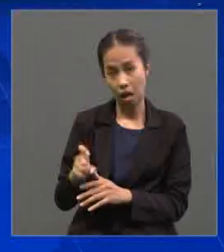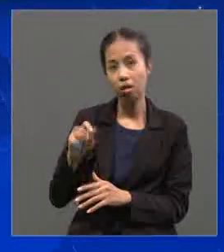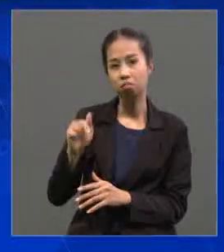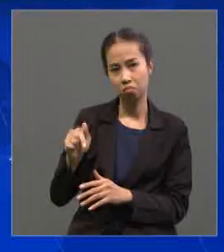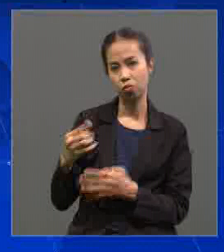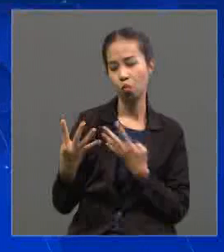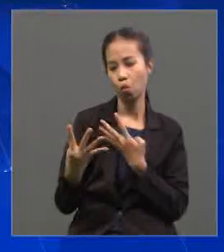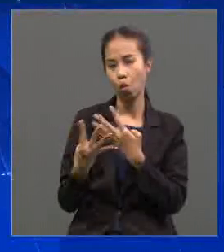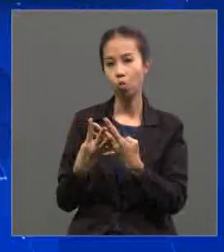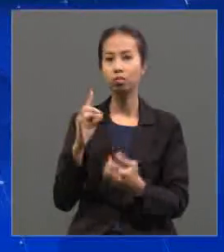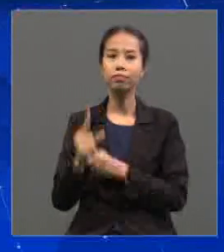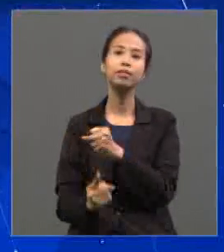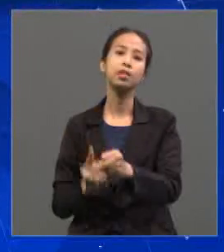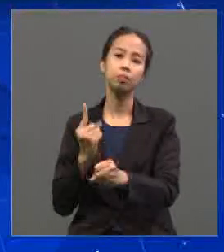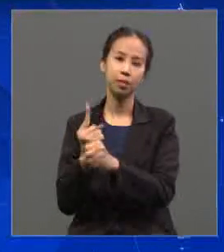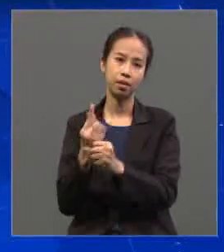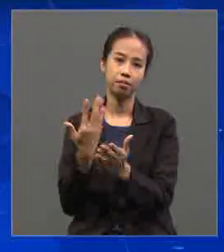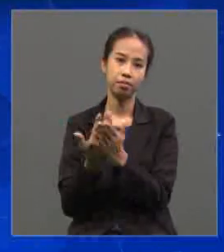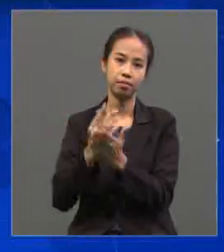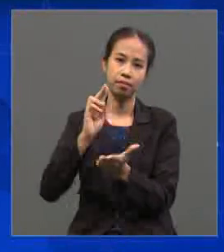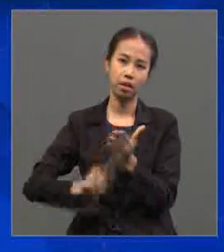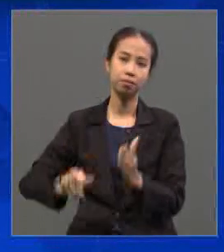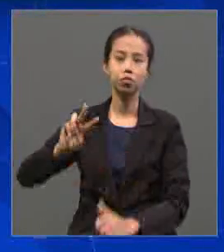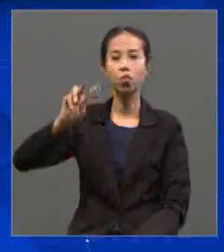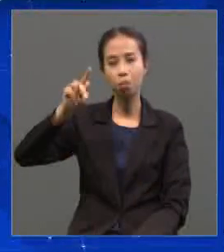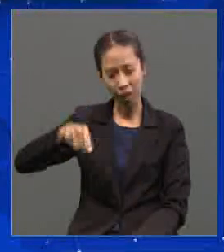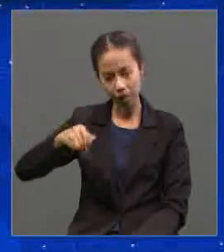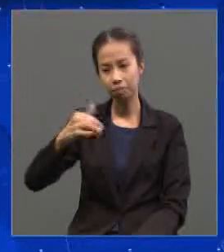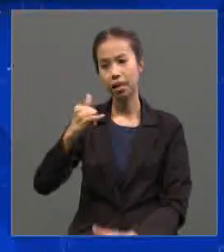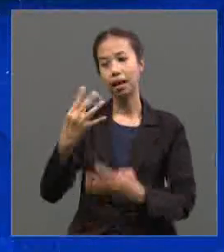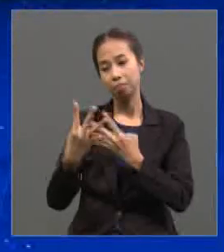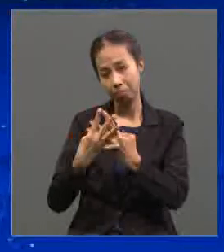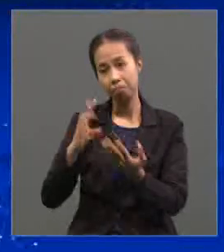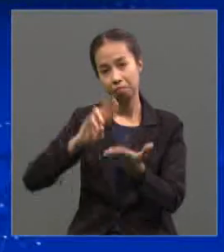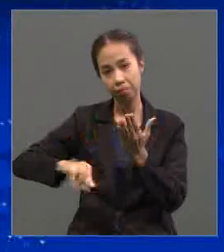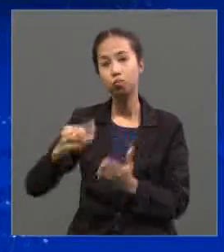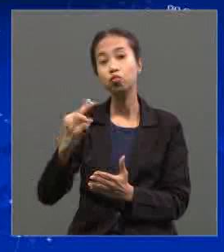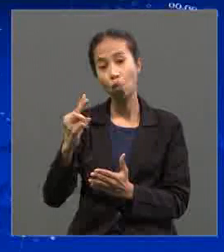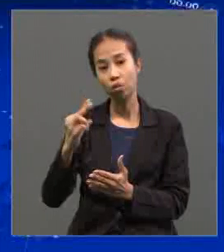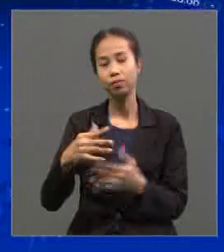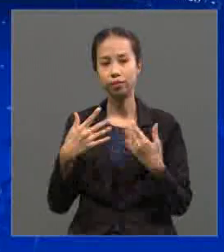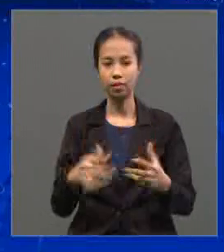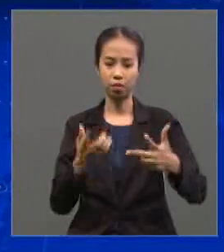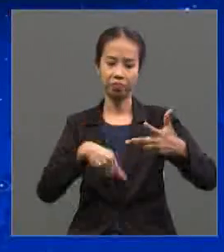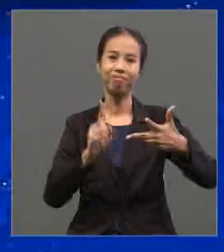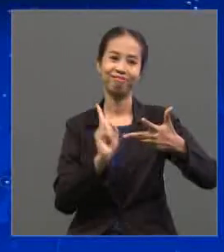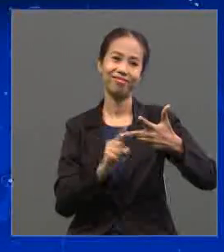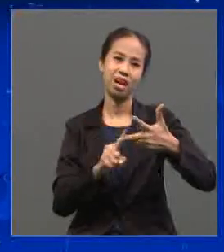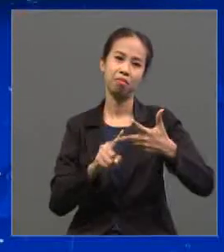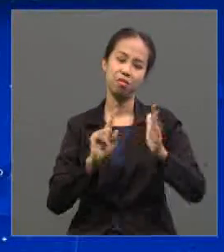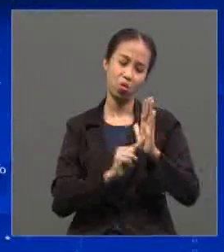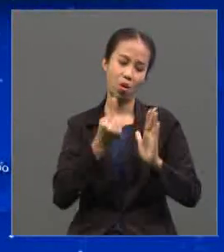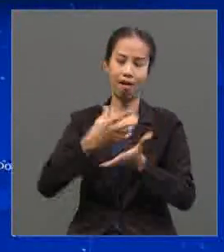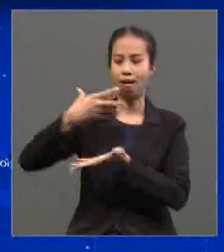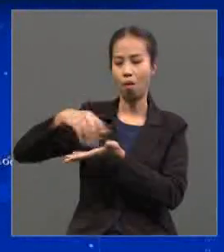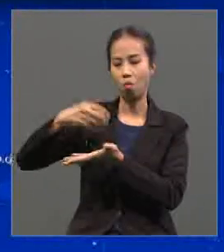ตายต้องระวังโทษจำคุกไม่เกิน1ปีหรือปรับไม่เกิน 2,000 บาทหรือทั้งจำทั้งปรับและแจ้งข้อความอันเป็นเท็จแก่เจ้าพนักงาน